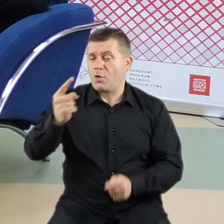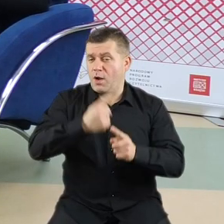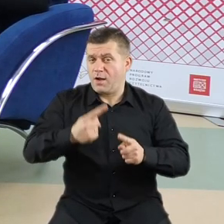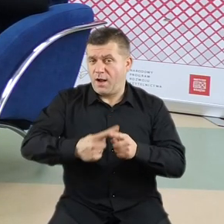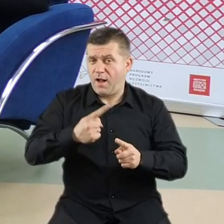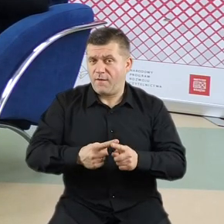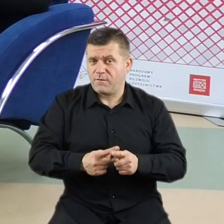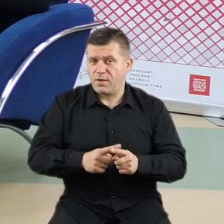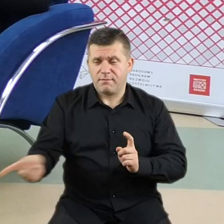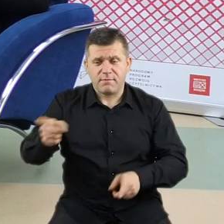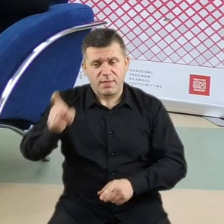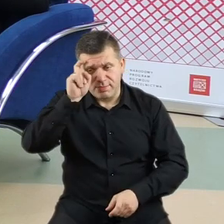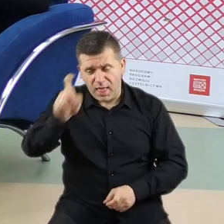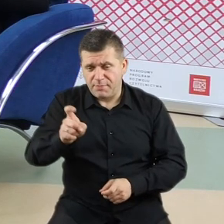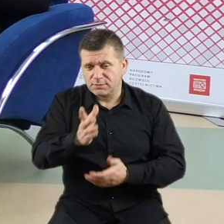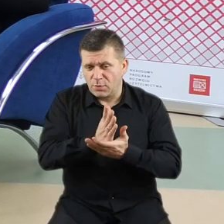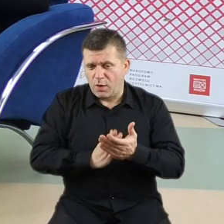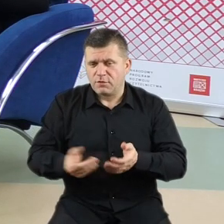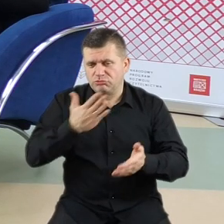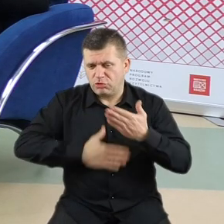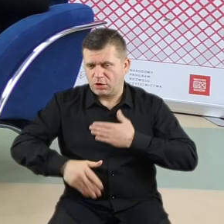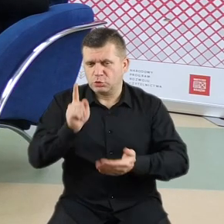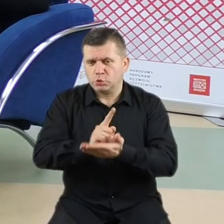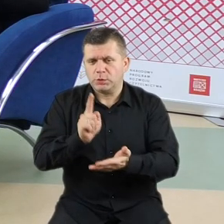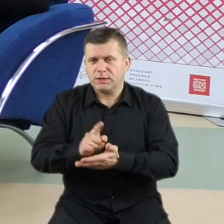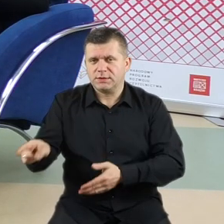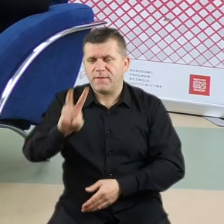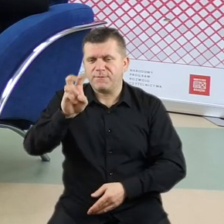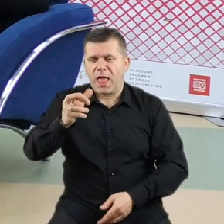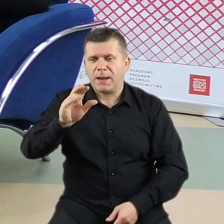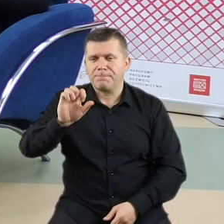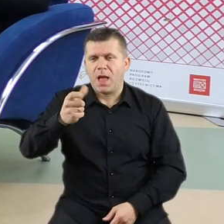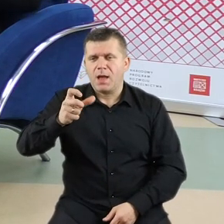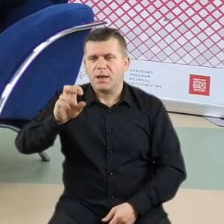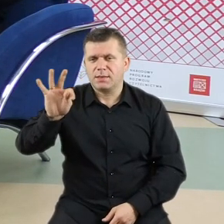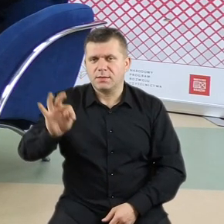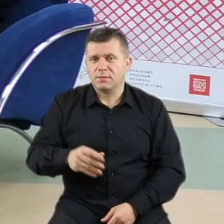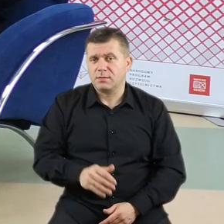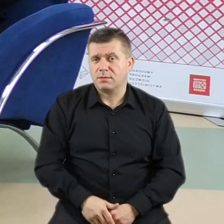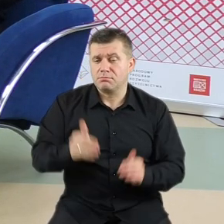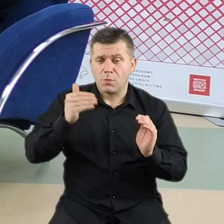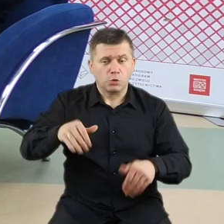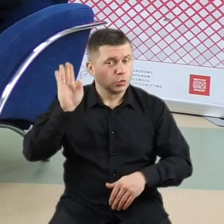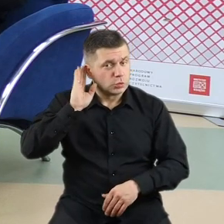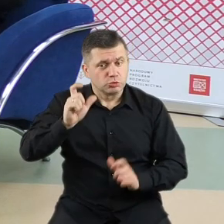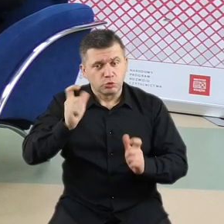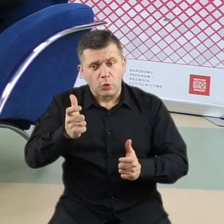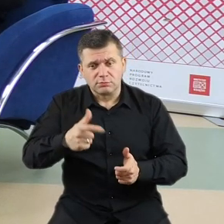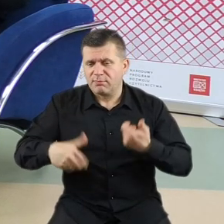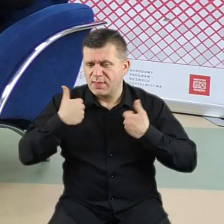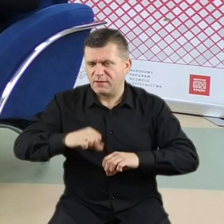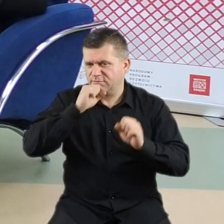kawałeczek, ta jego niemiecka połowa cieszyła się z sukcesów Wehrmachtu. Może byśmy usłyszeli coś, czego nie chcemy